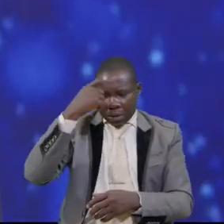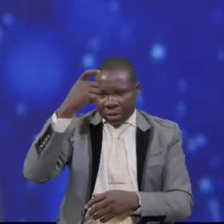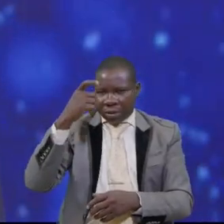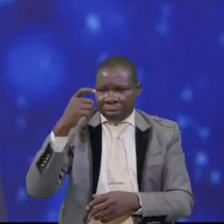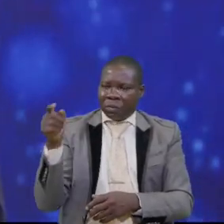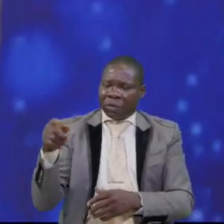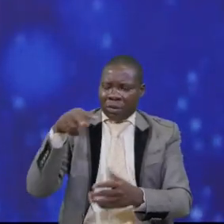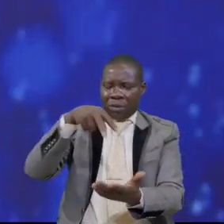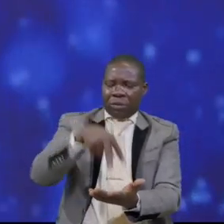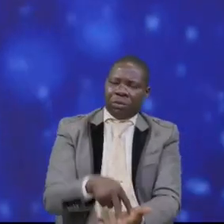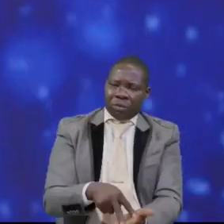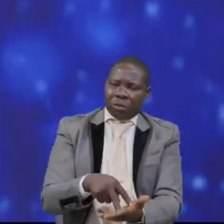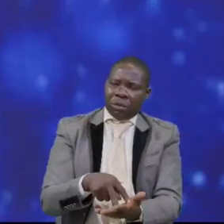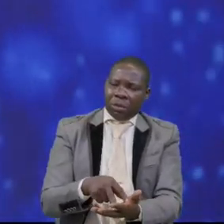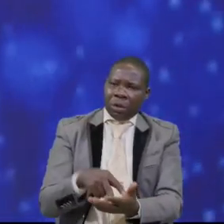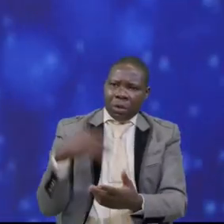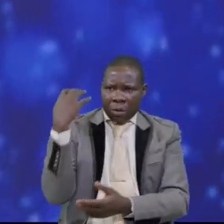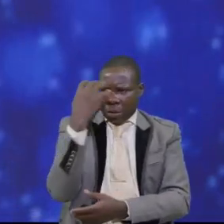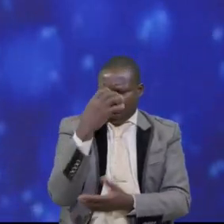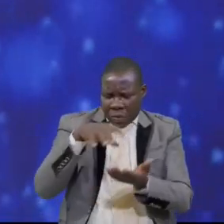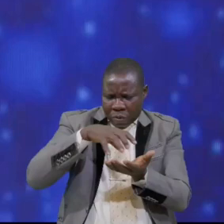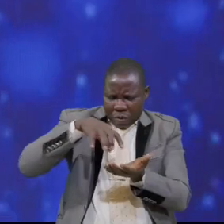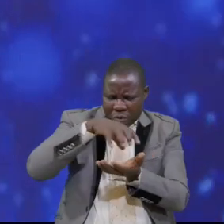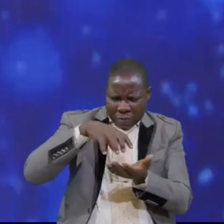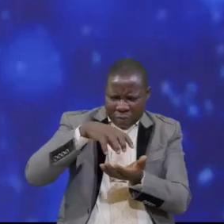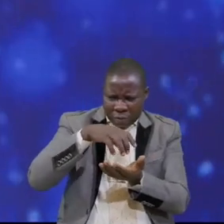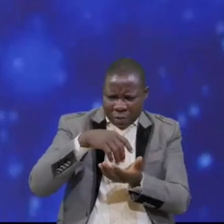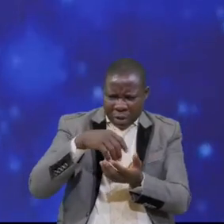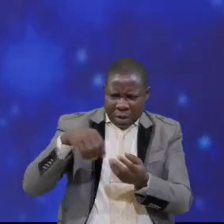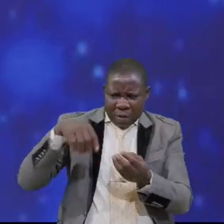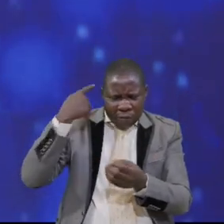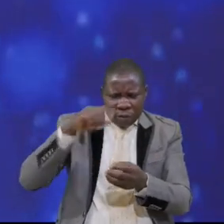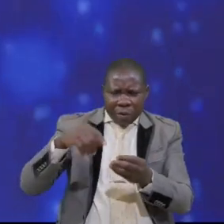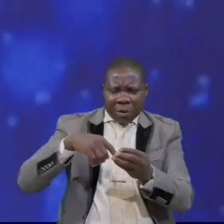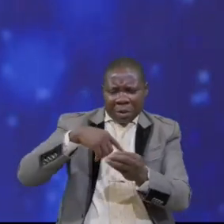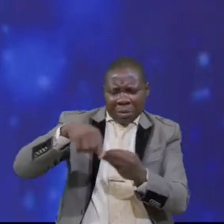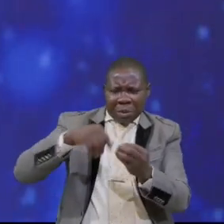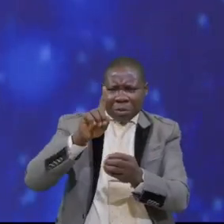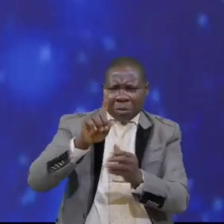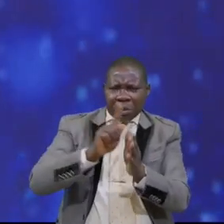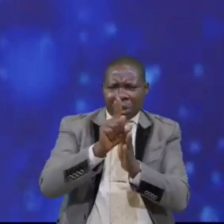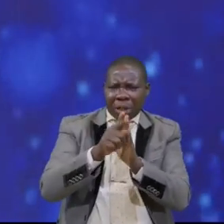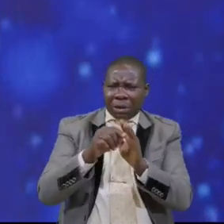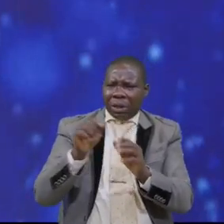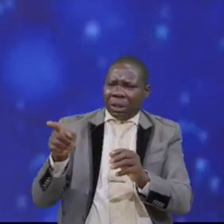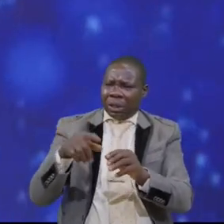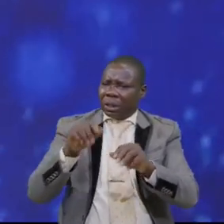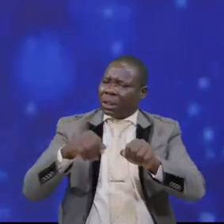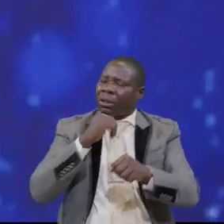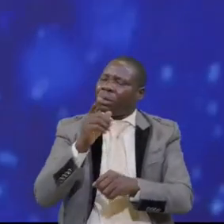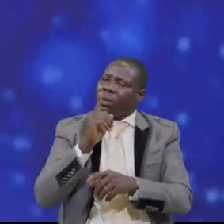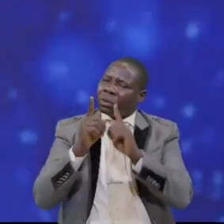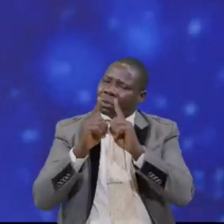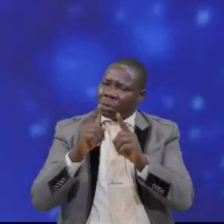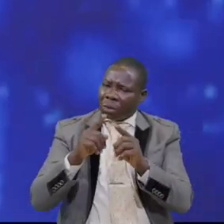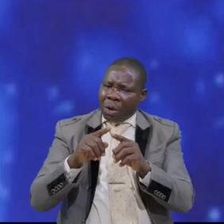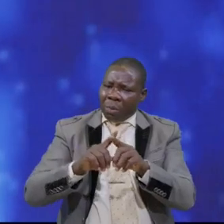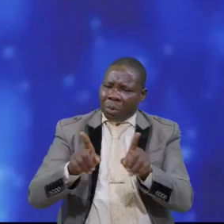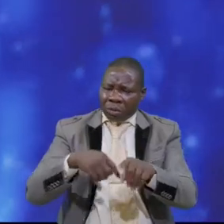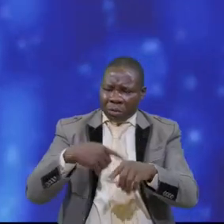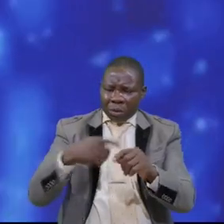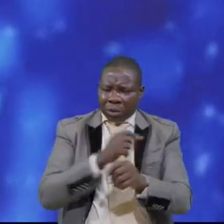resté là, confondu. Et pendant 1 heure, il n'a pas pu parler. Quand le roi a dit, Daniel,